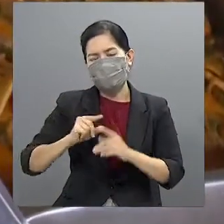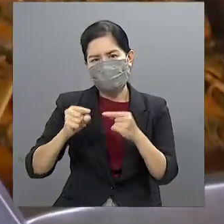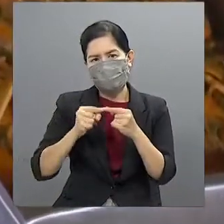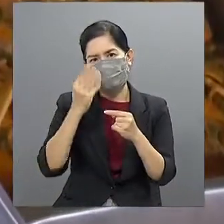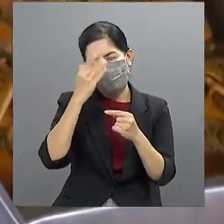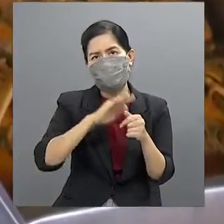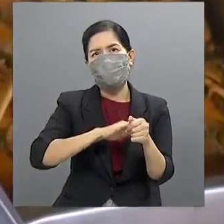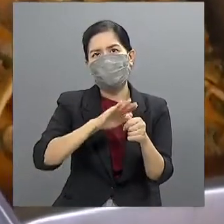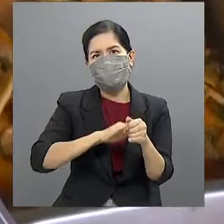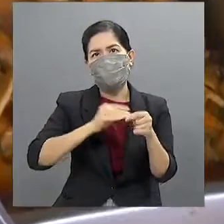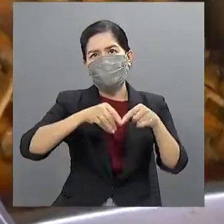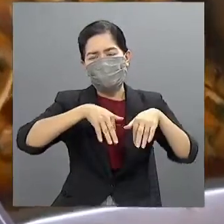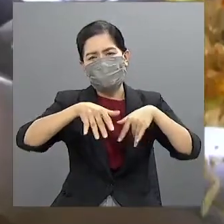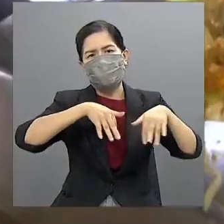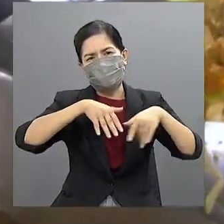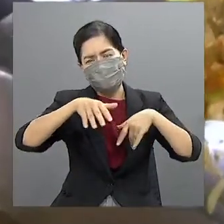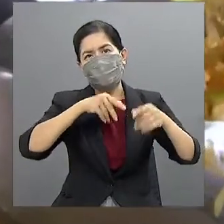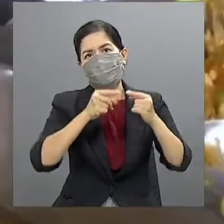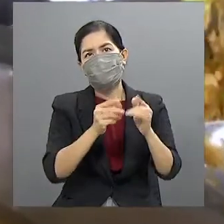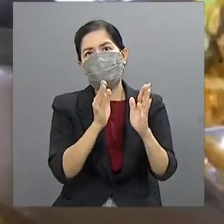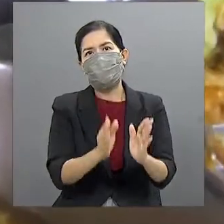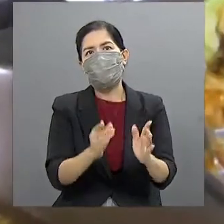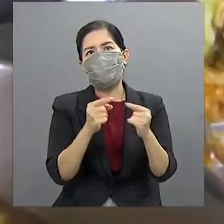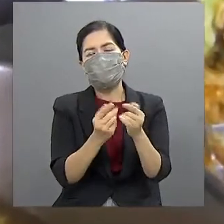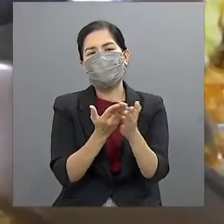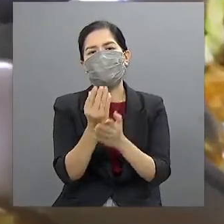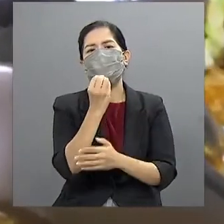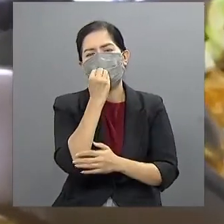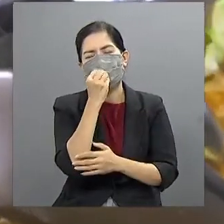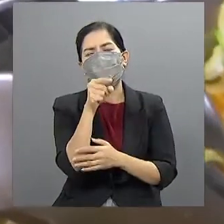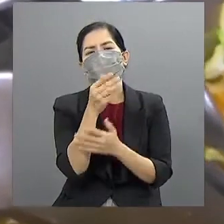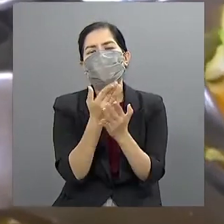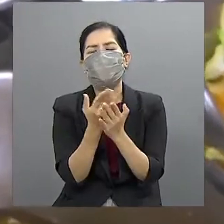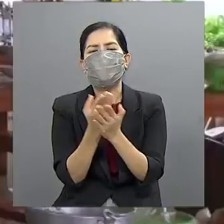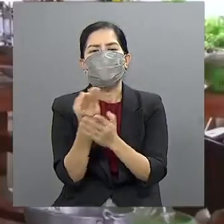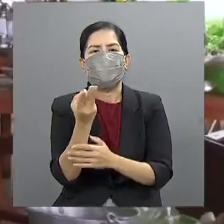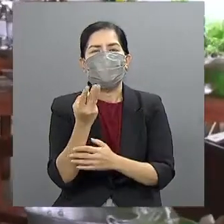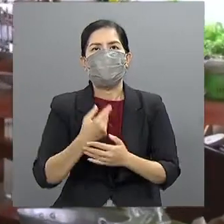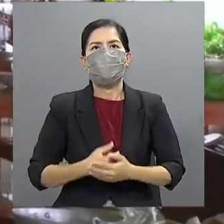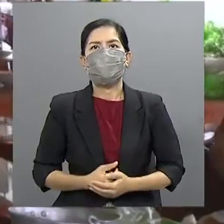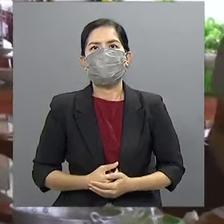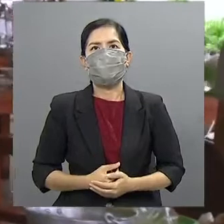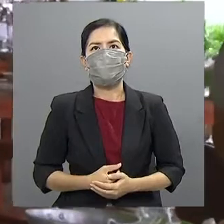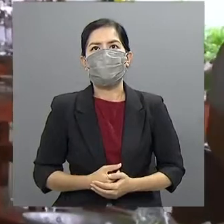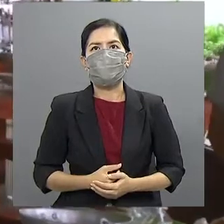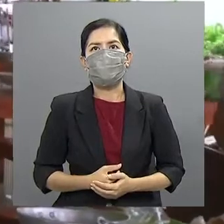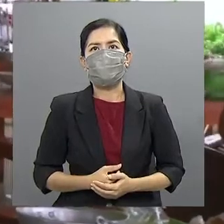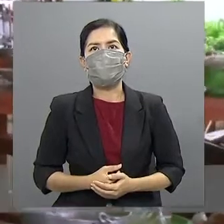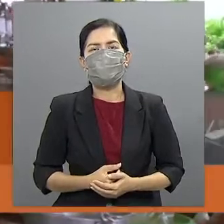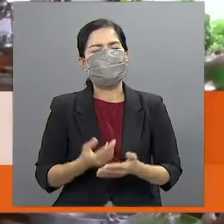ผู้ป่วยที่อาศัยร้านแห่งนี้ล่ะค่ะในการรับประทานกัน ขึ้นหมดแล้วทุกอย่างเลย